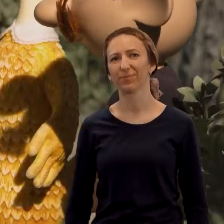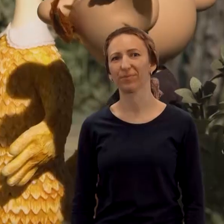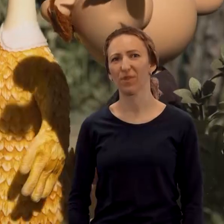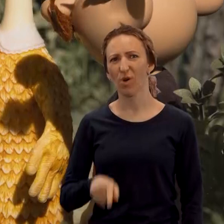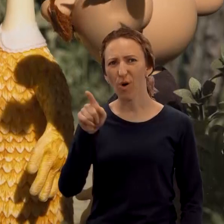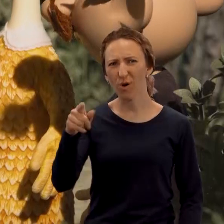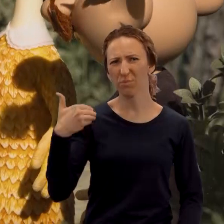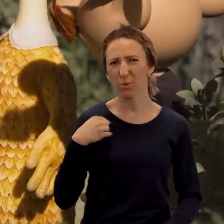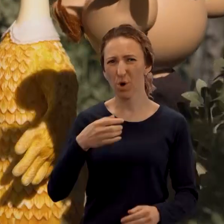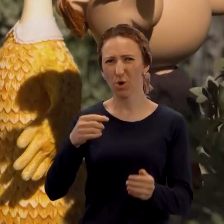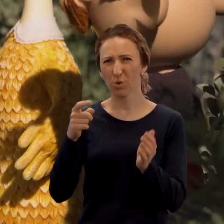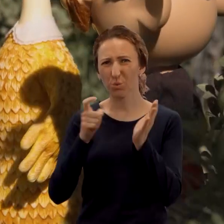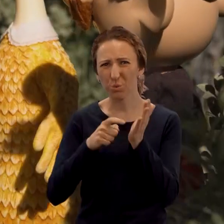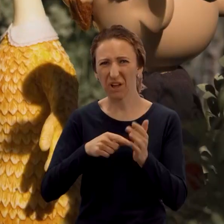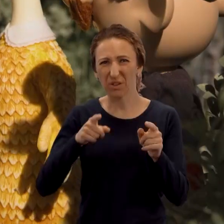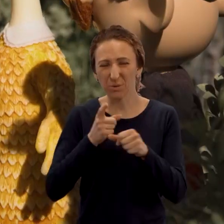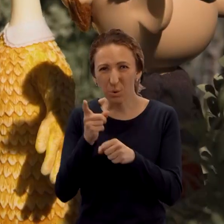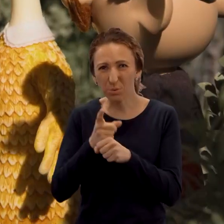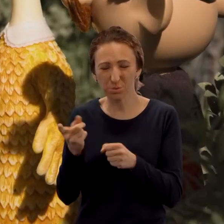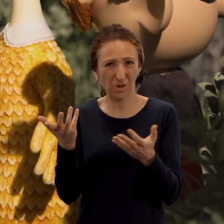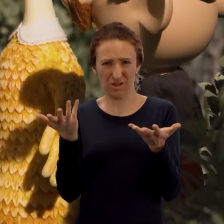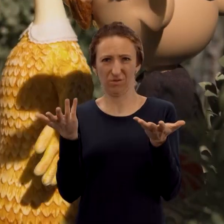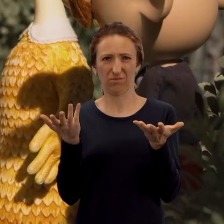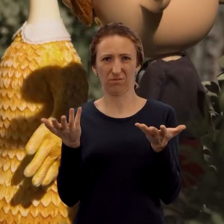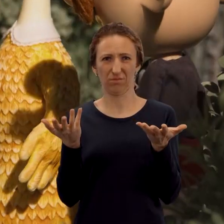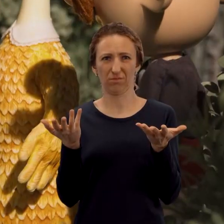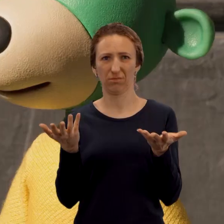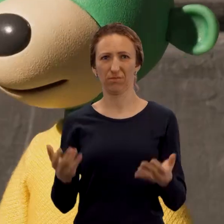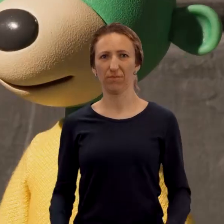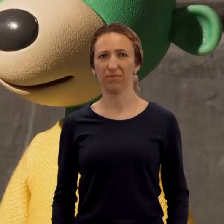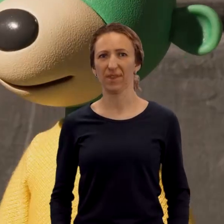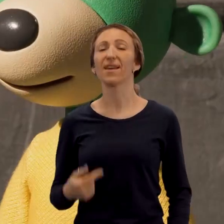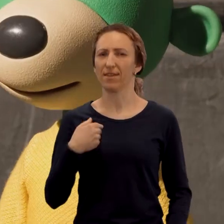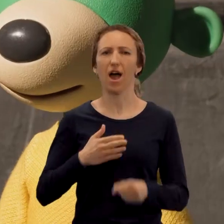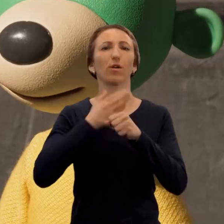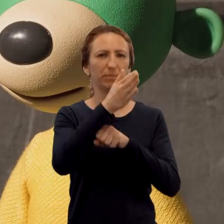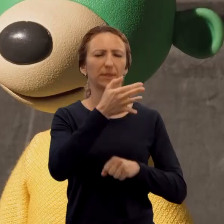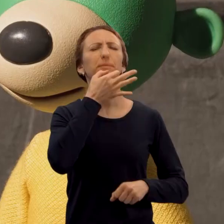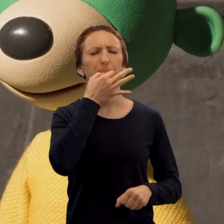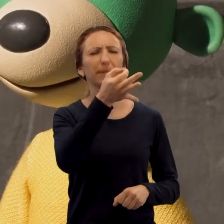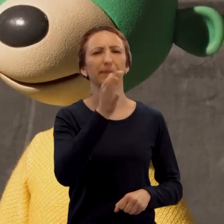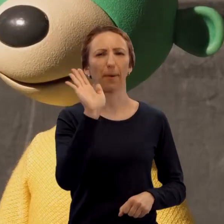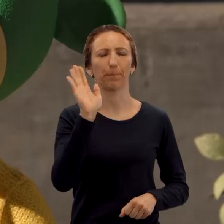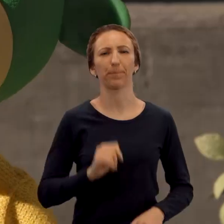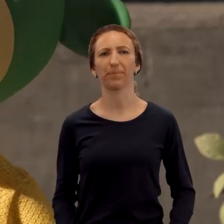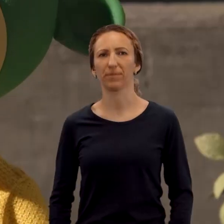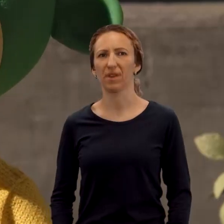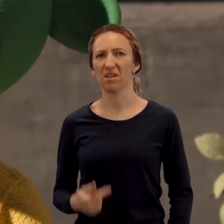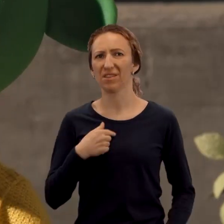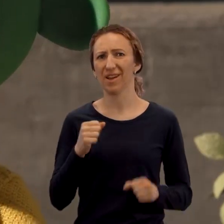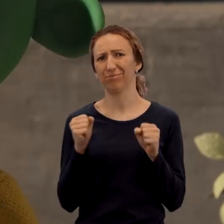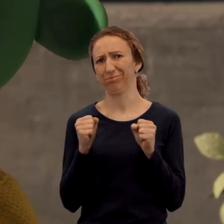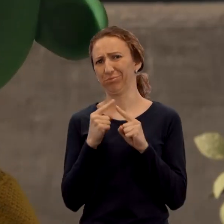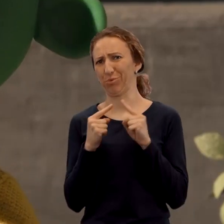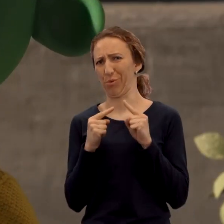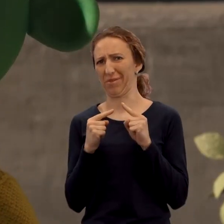Czuję się obrażona Tam coś było niefajnego o górze Wejdę i zapytam, o co tu chodzi? Ja to